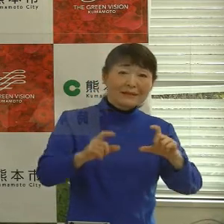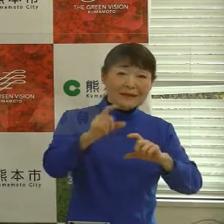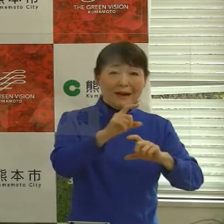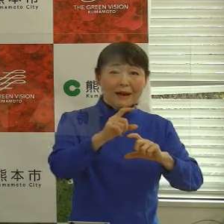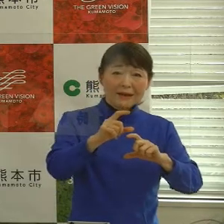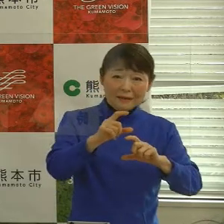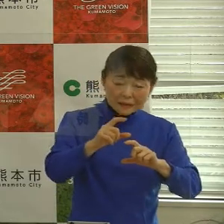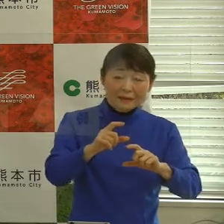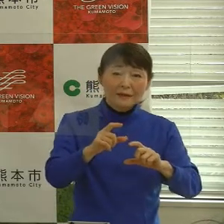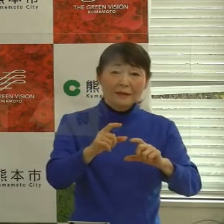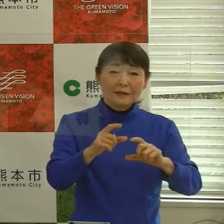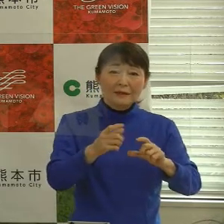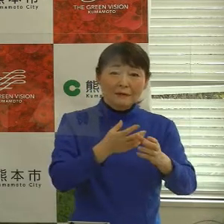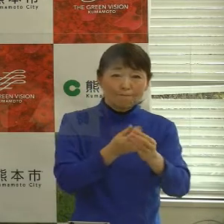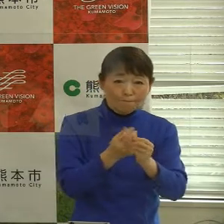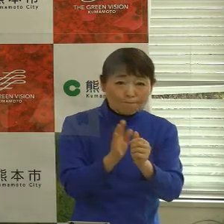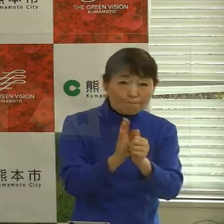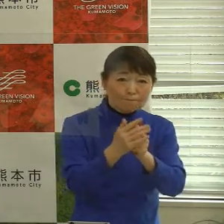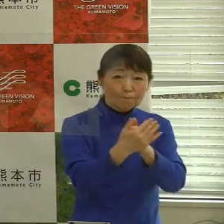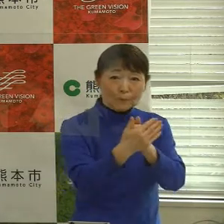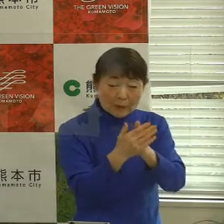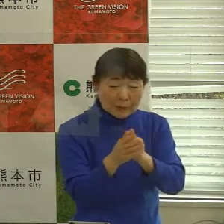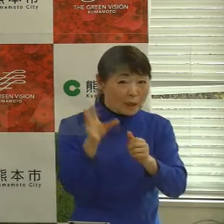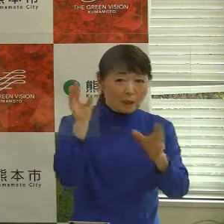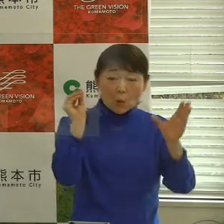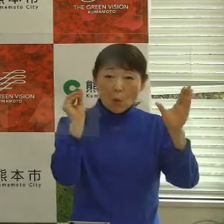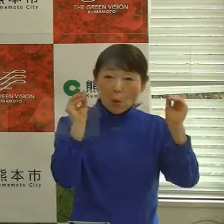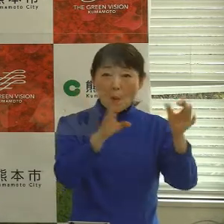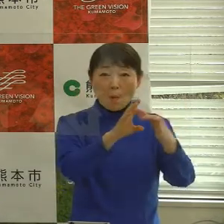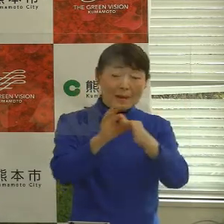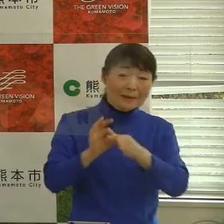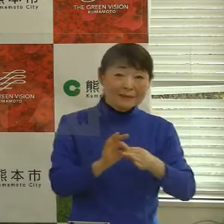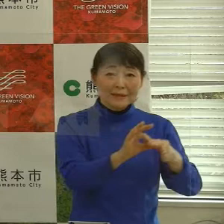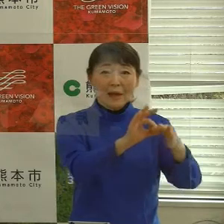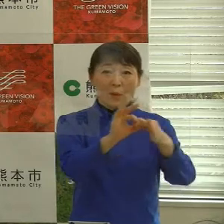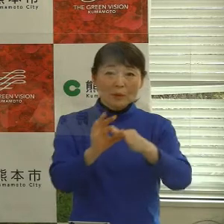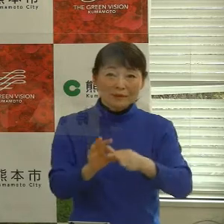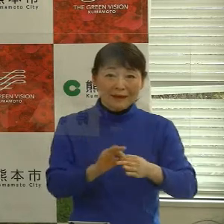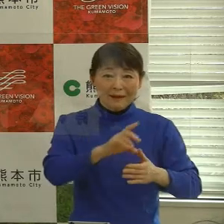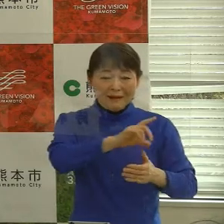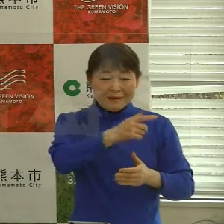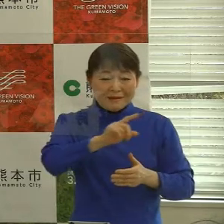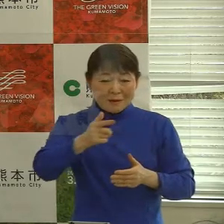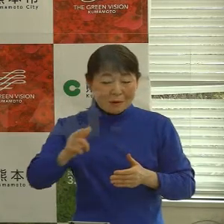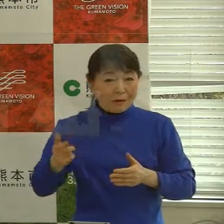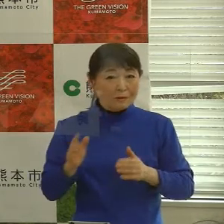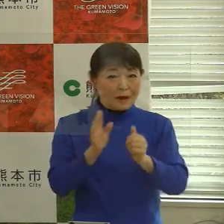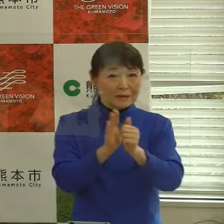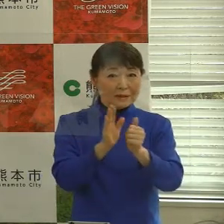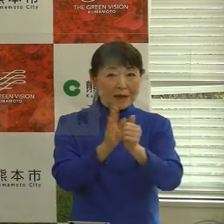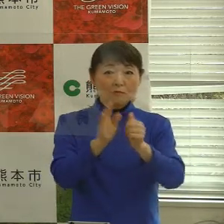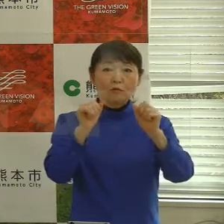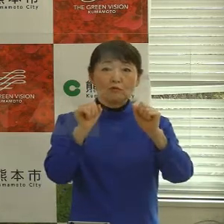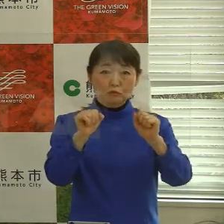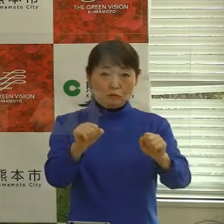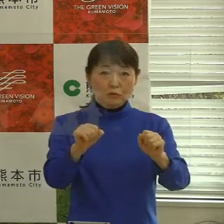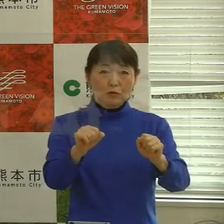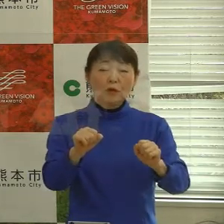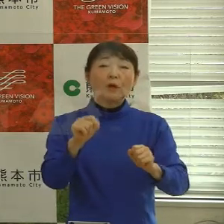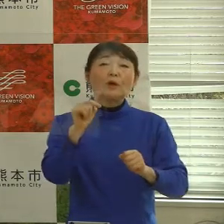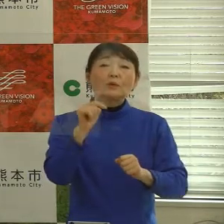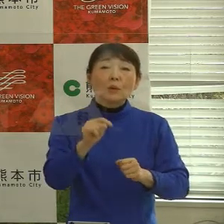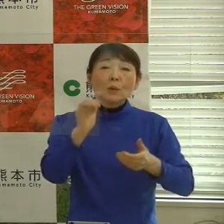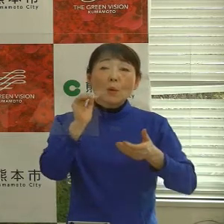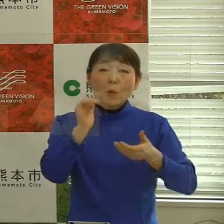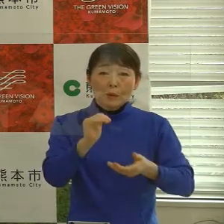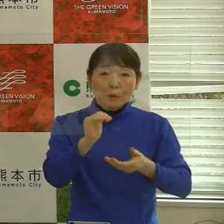強調しながら情報連携を取りながらですね、あらゆる支援を行っていくと、そのこと